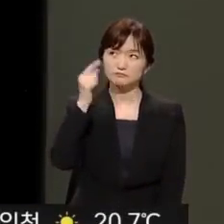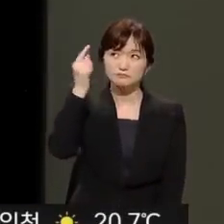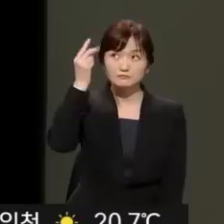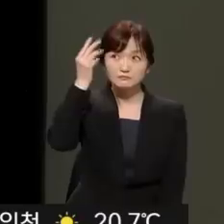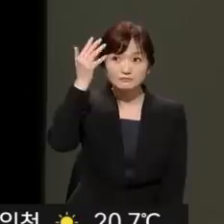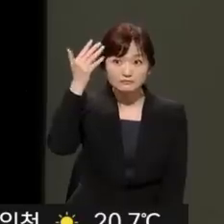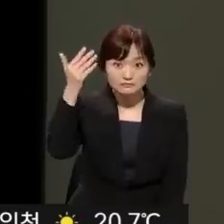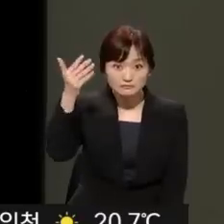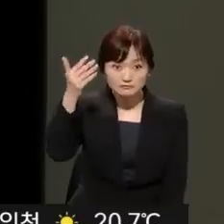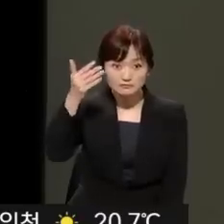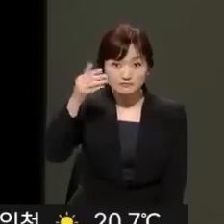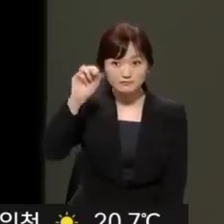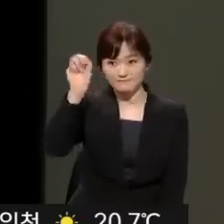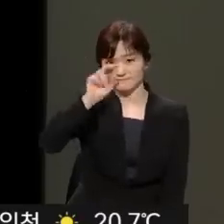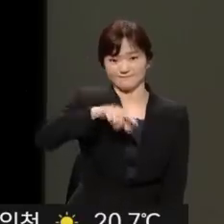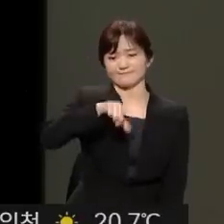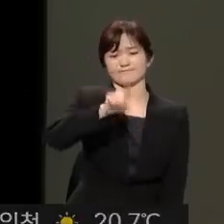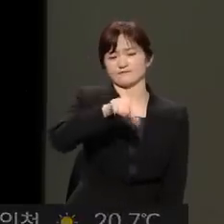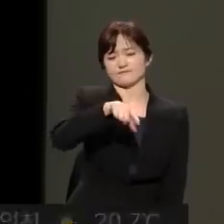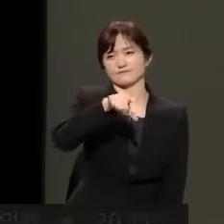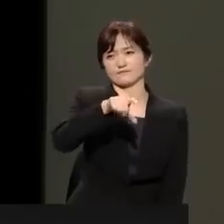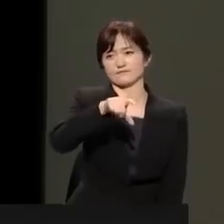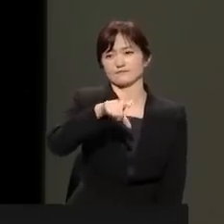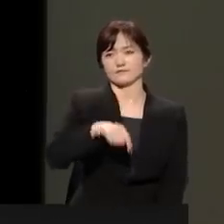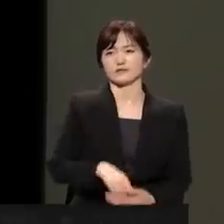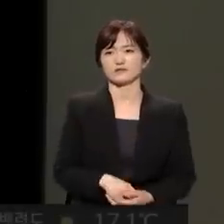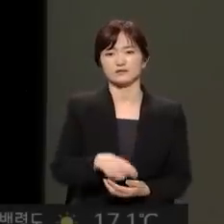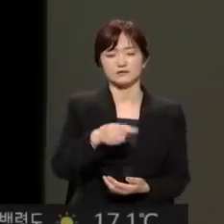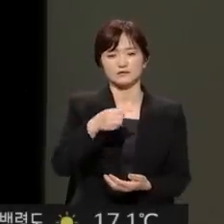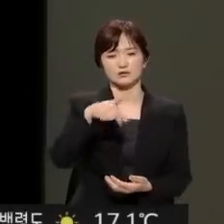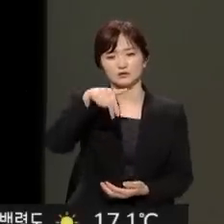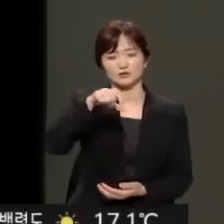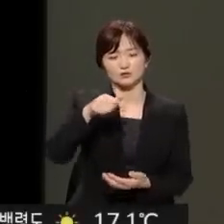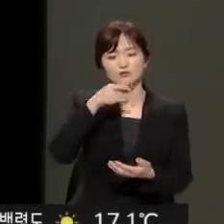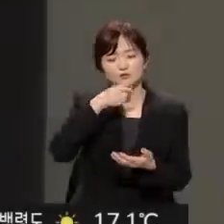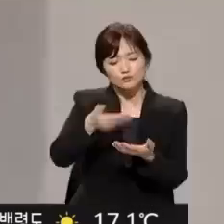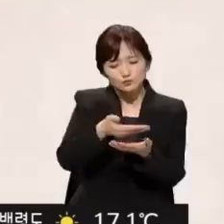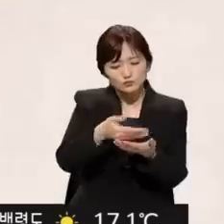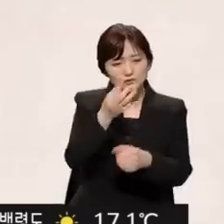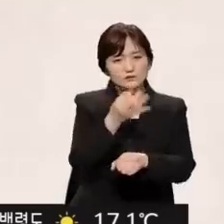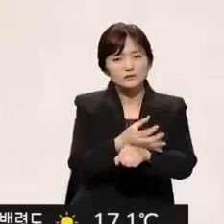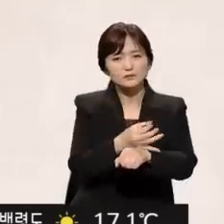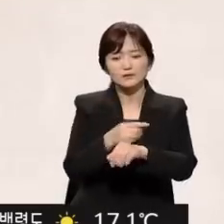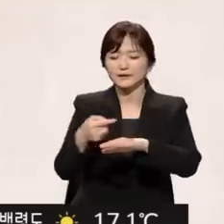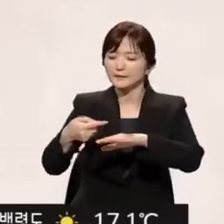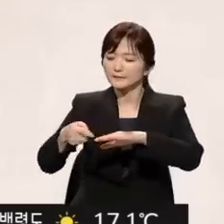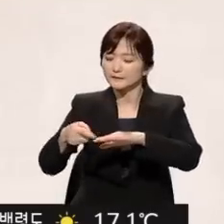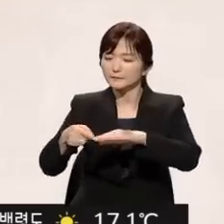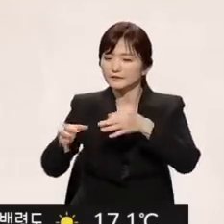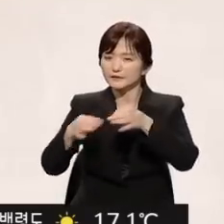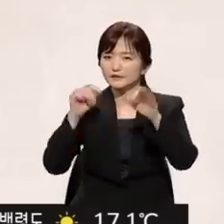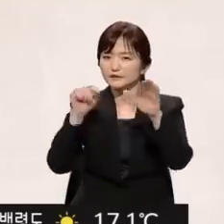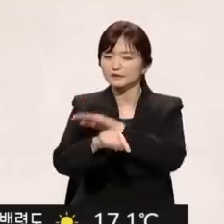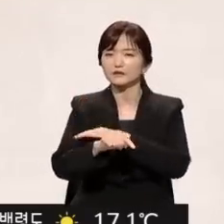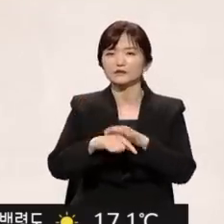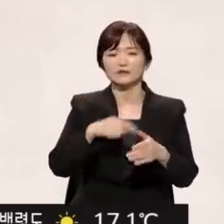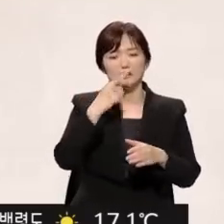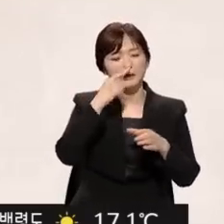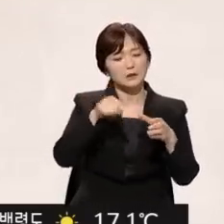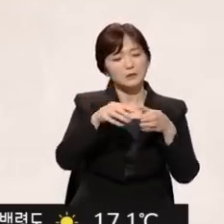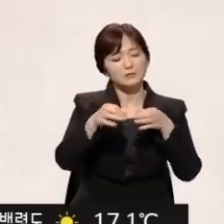날부터 갑자기 카드를 긁기 시작합니다. 죽을 사 먹었다가 네일샵도 갔다가 카페에서 또 뭘 또 사 먹고 그다음